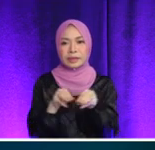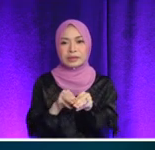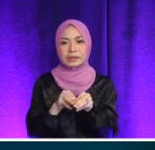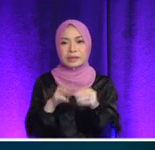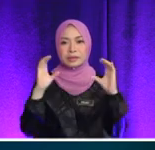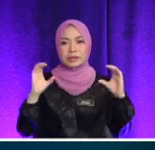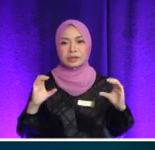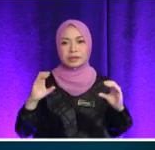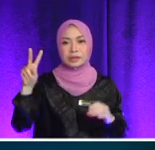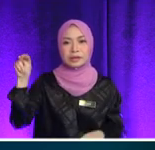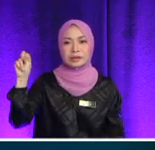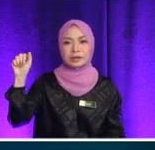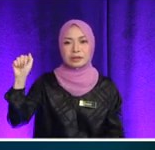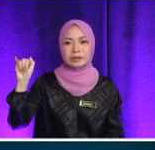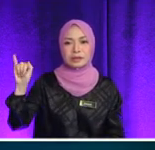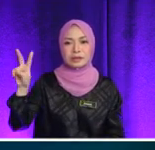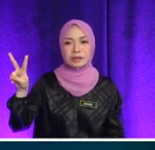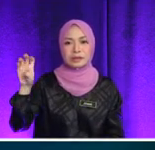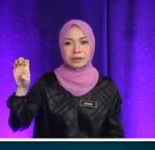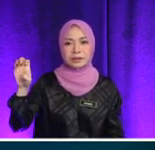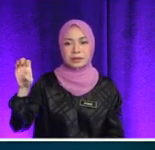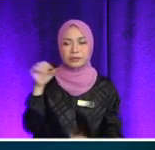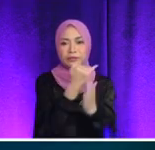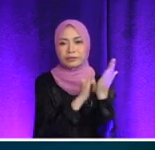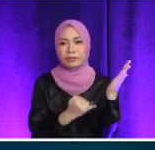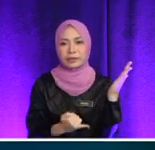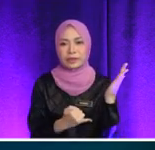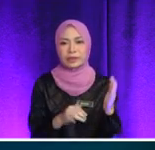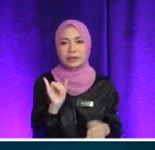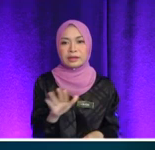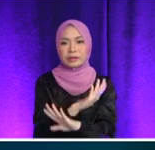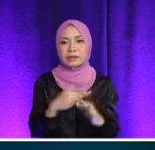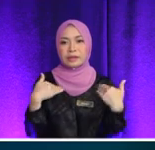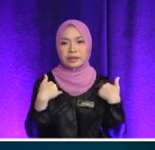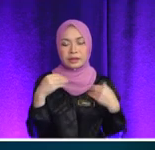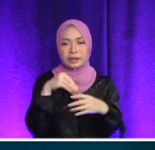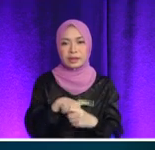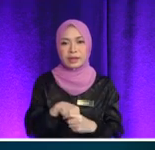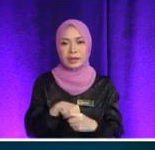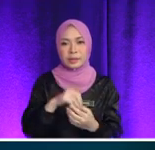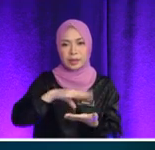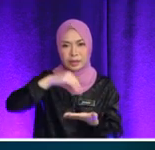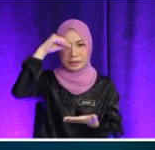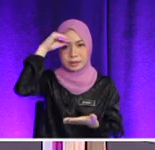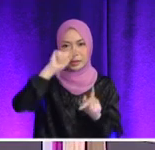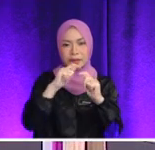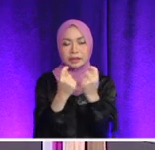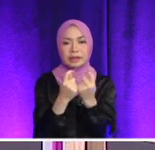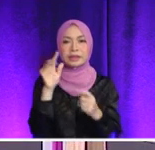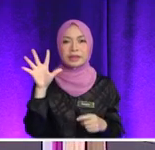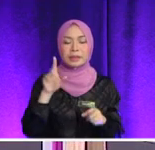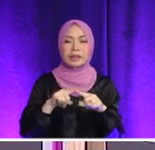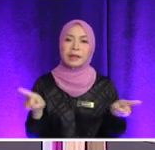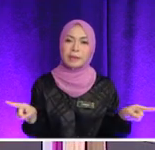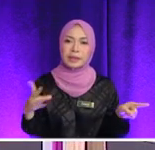art Okelah dalam kita punya silibes tingkatan 5 tapi